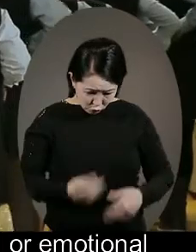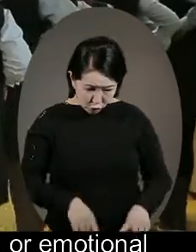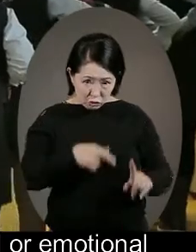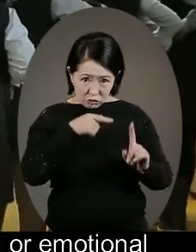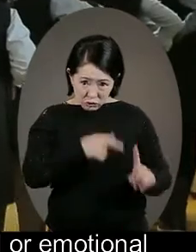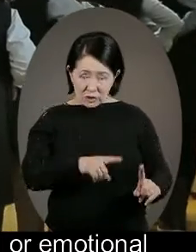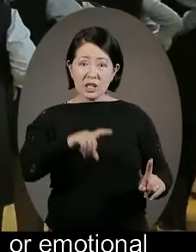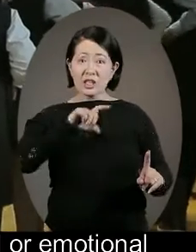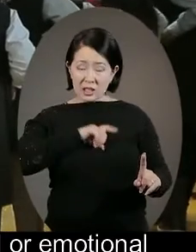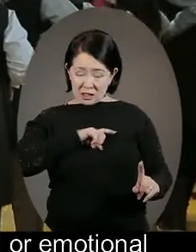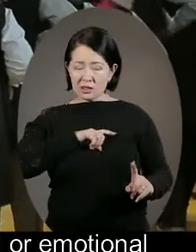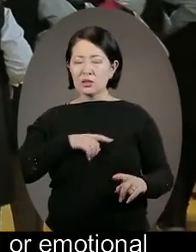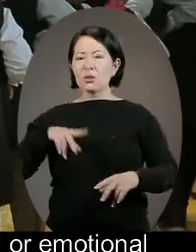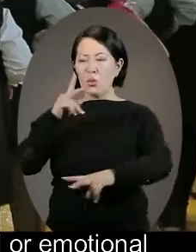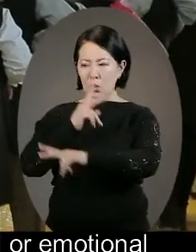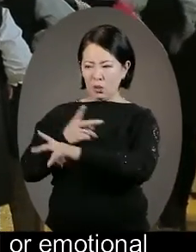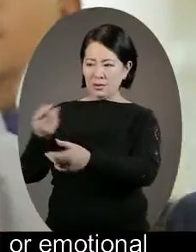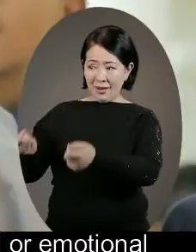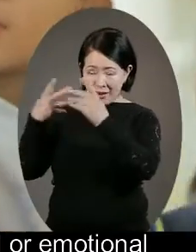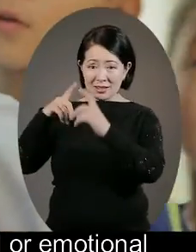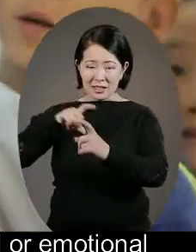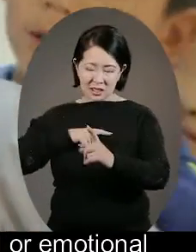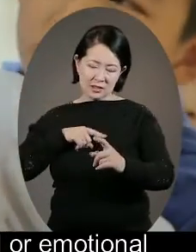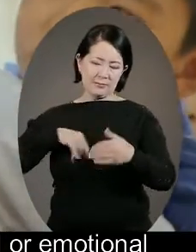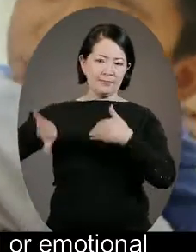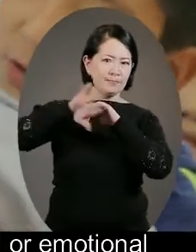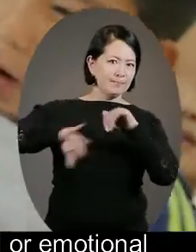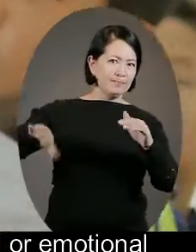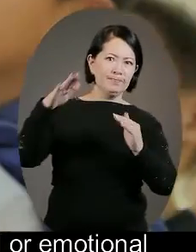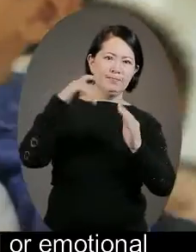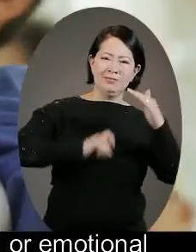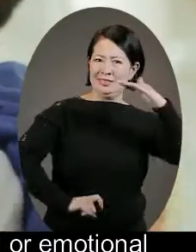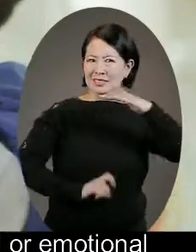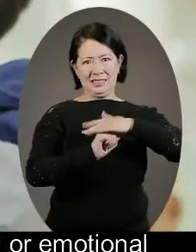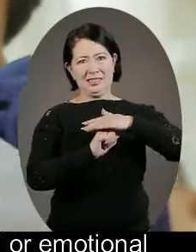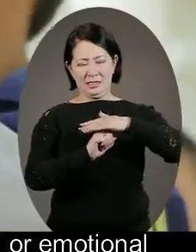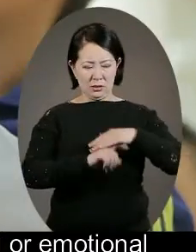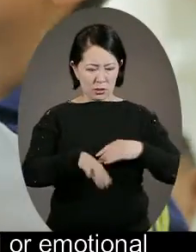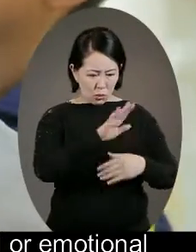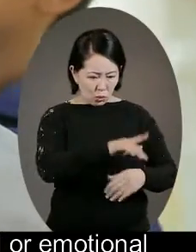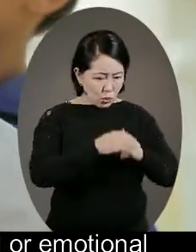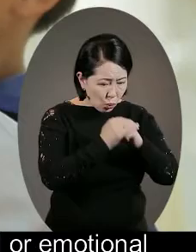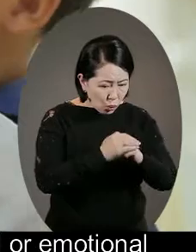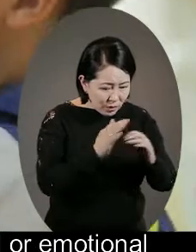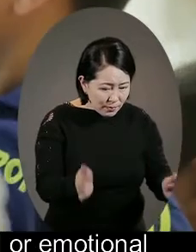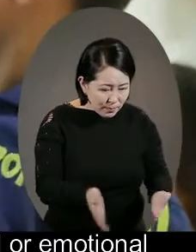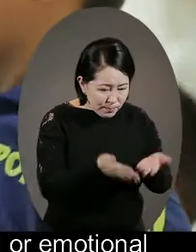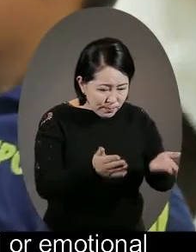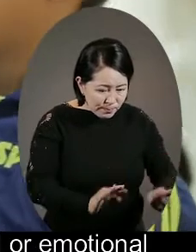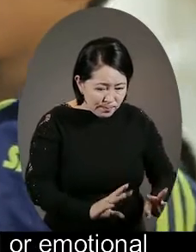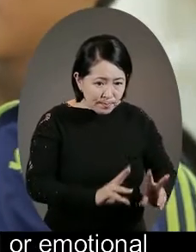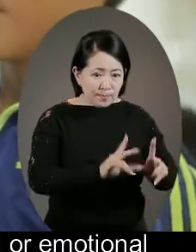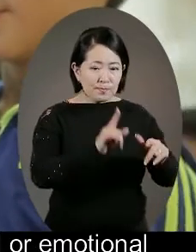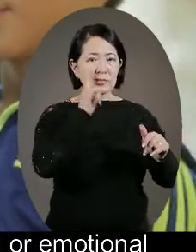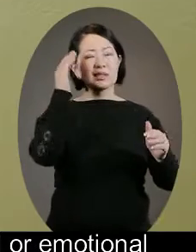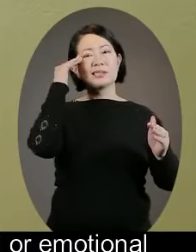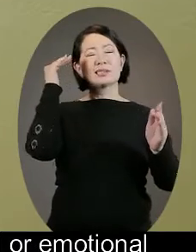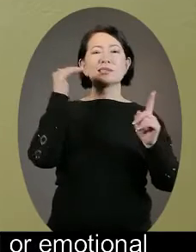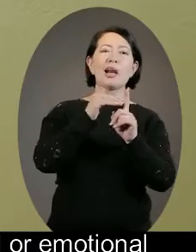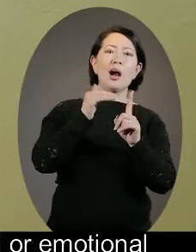тогтоогдсон эрхээ эдлэх хэрэгцээг хязгаарлаж, өөрийгөө буюу бусдыг хүндэтгэдэг бие хүн болж төлөвшөх, хөгжөхөд саад